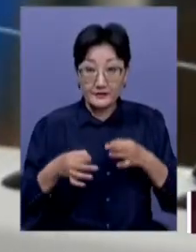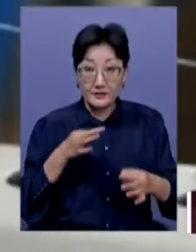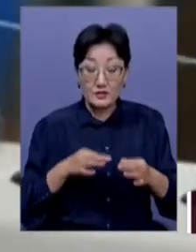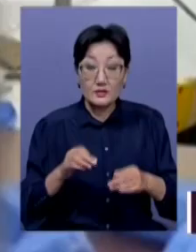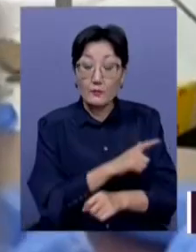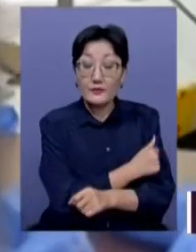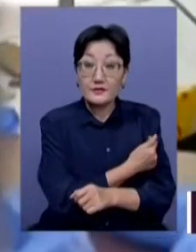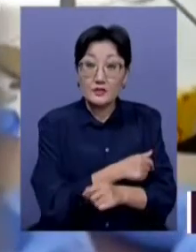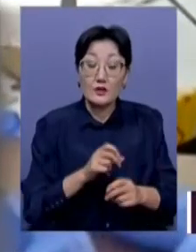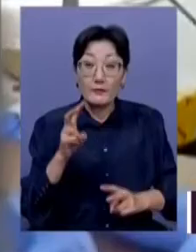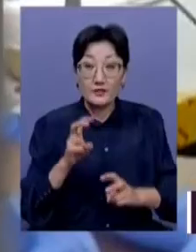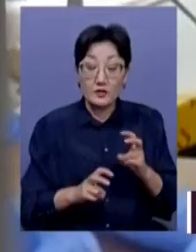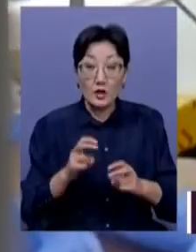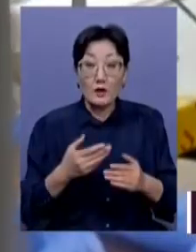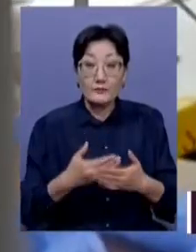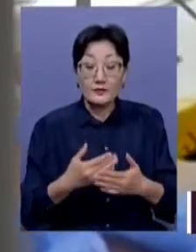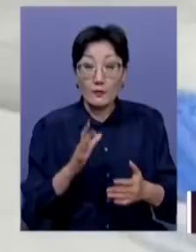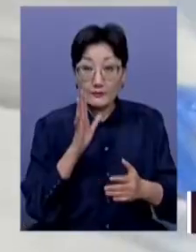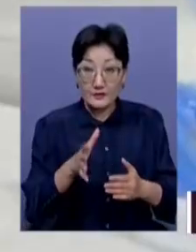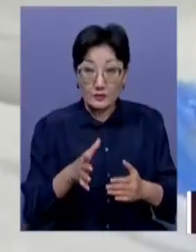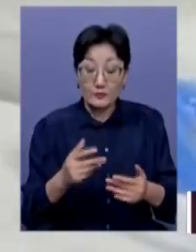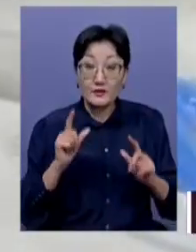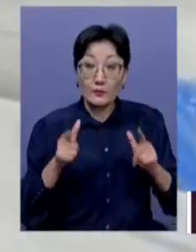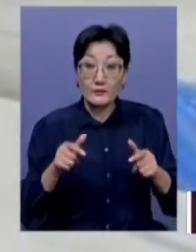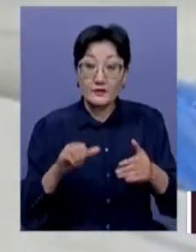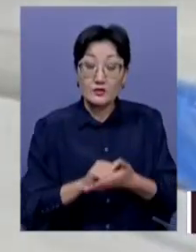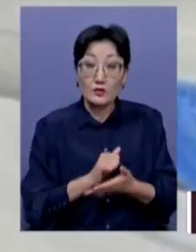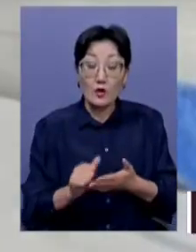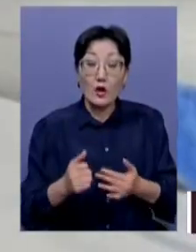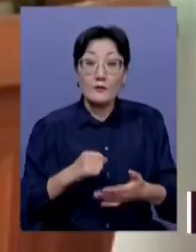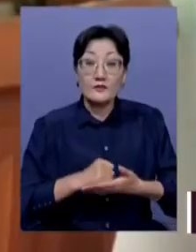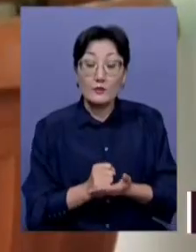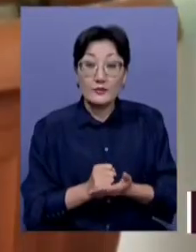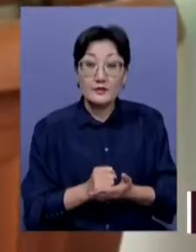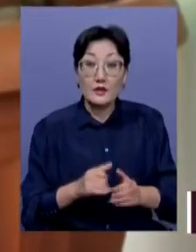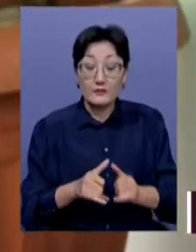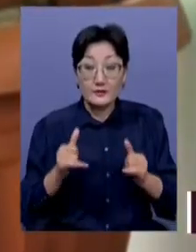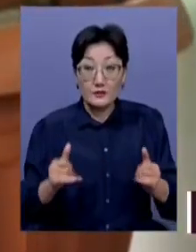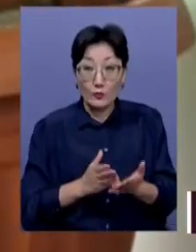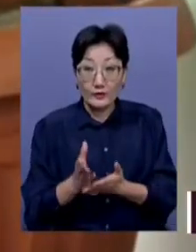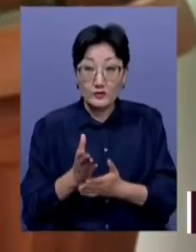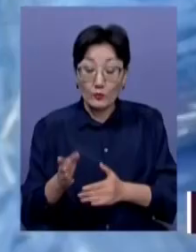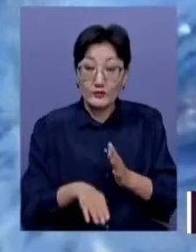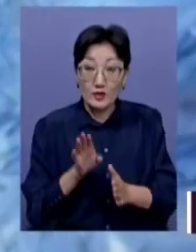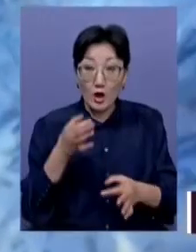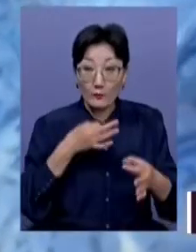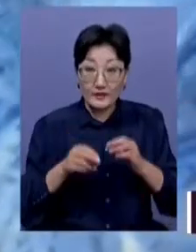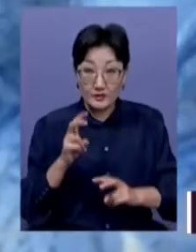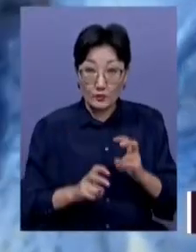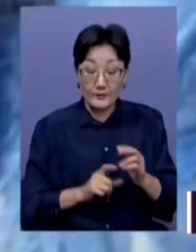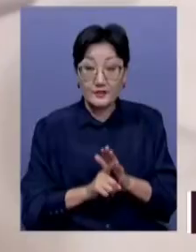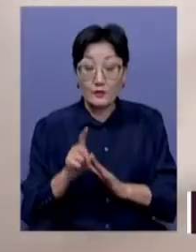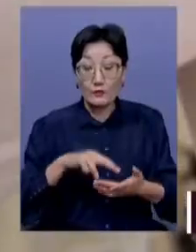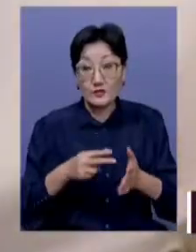и медицинской промышленности на ближайшие 5 лет. Согласно документам, в стране определят перспективные направления по улучшению фарминдустрии.